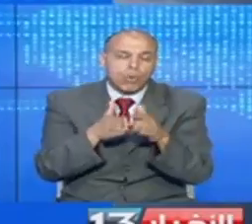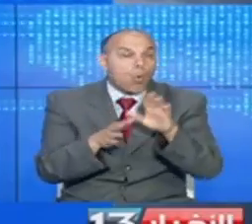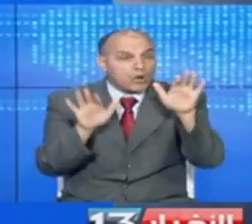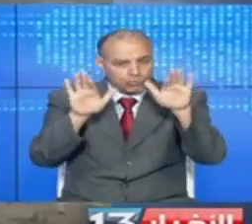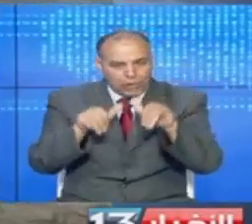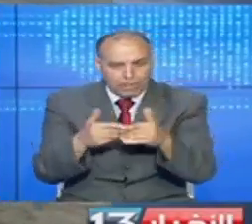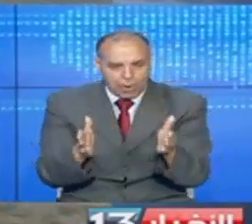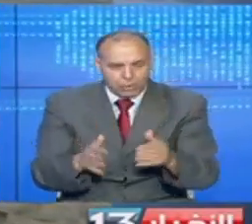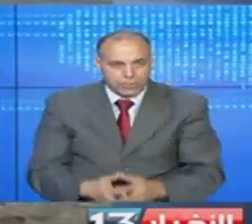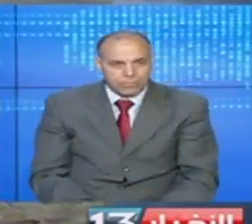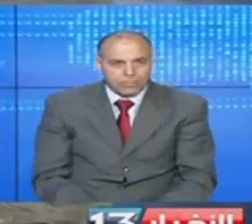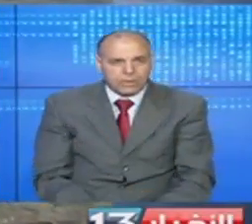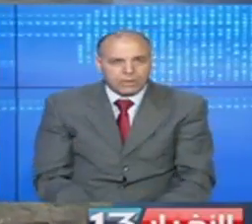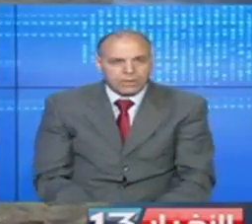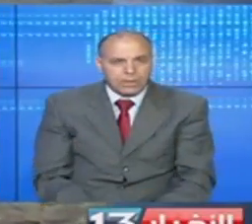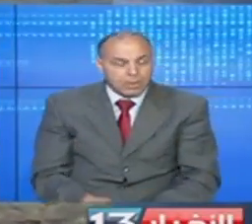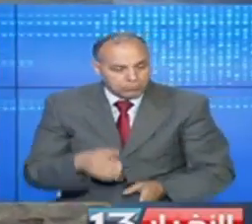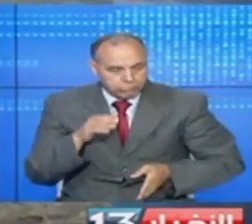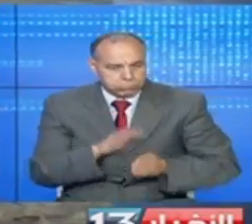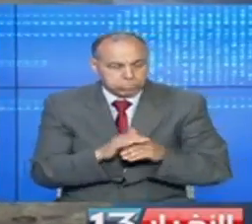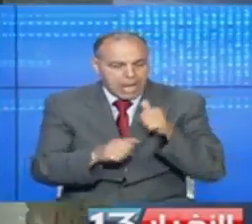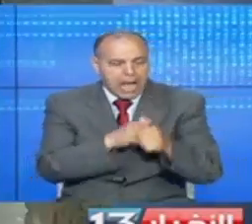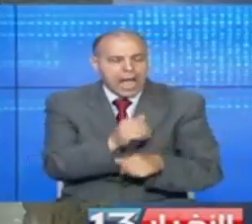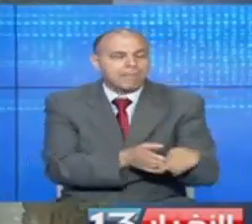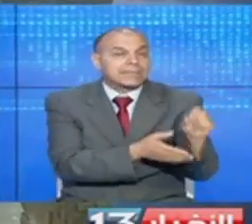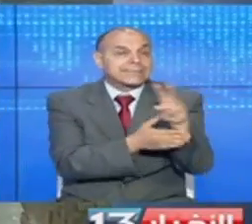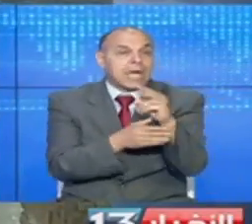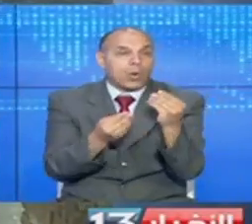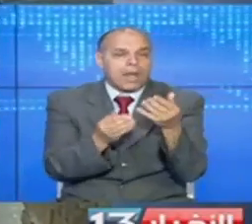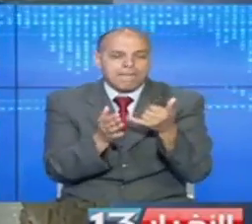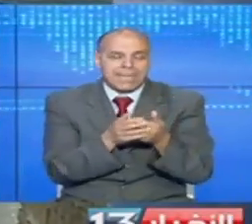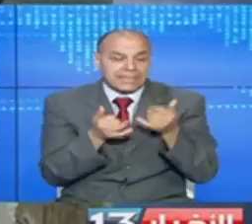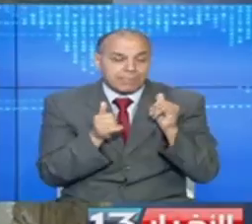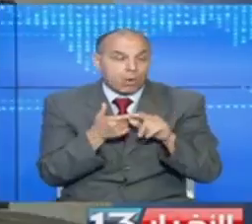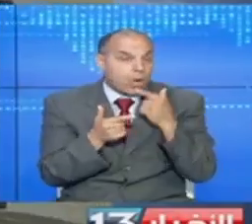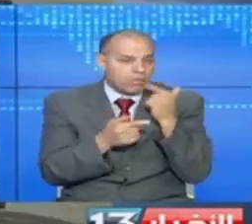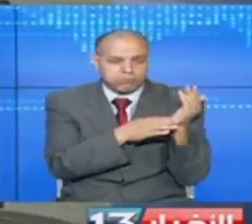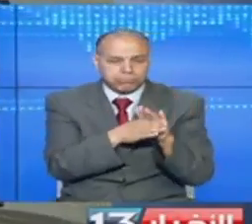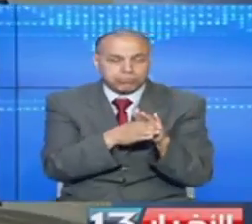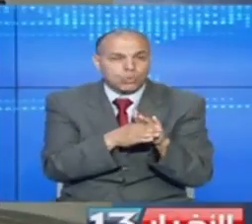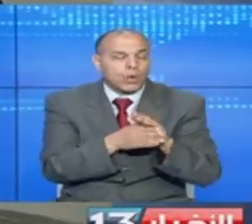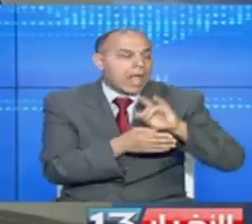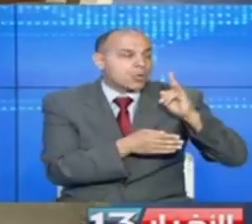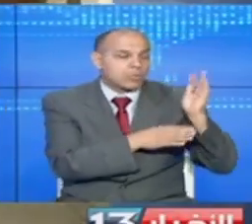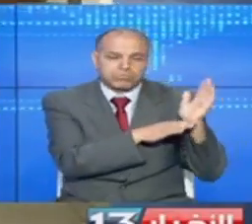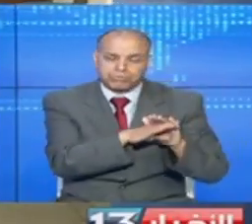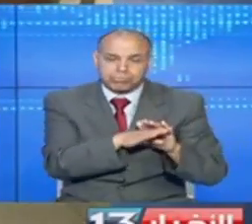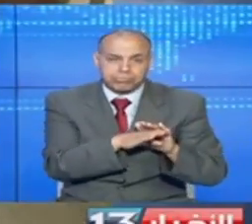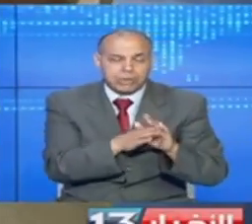والجوي. مع انطلاق الموسم السياحي في مدينة تبرقة، حرص من الوحدات